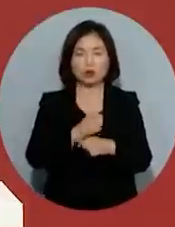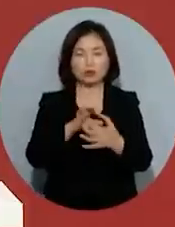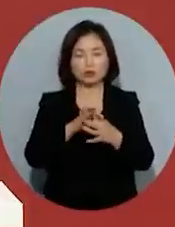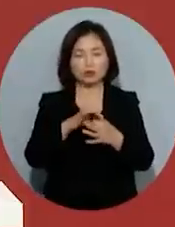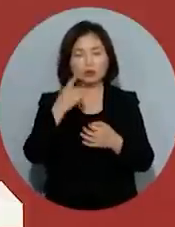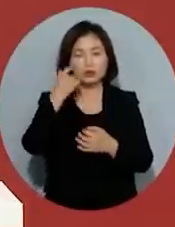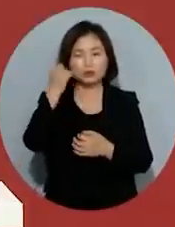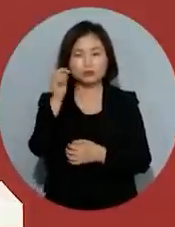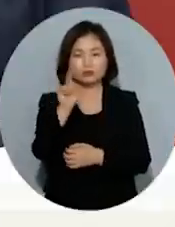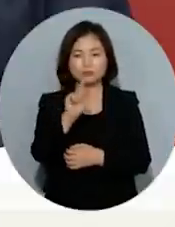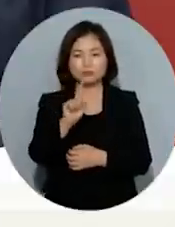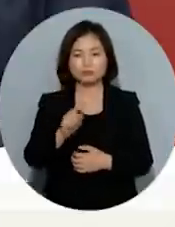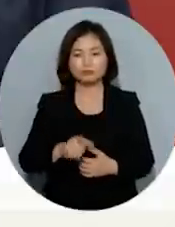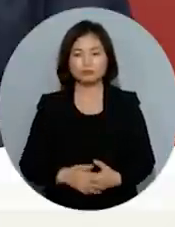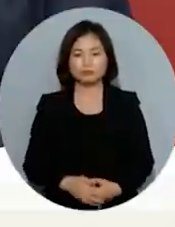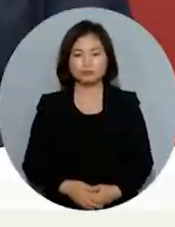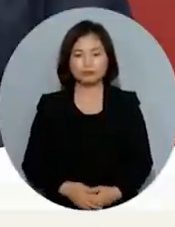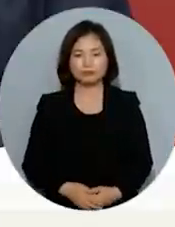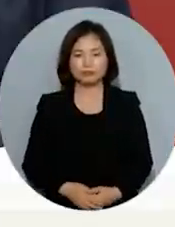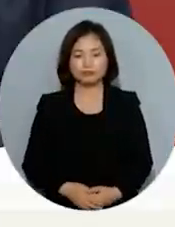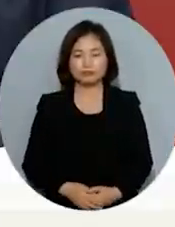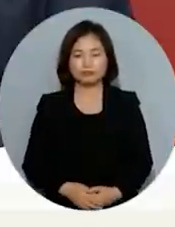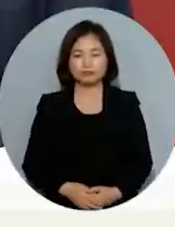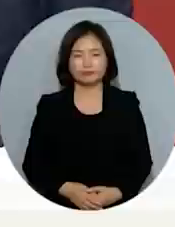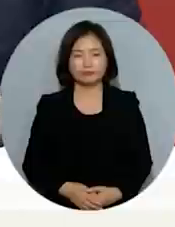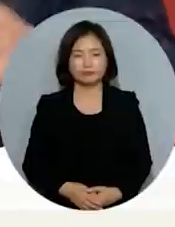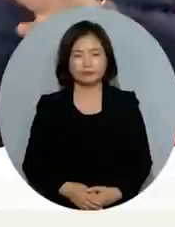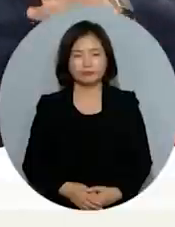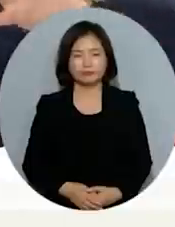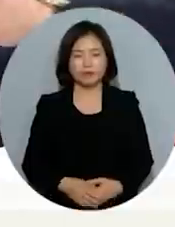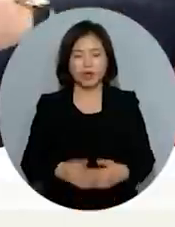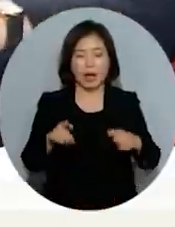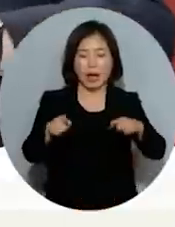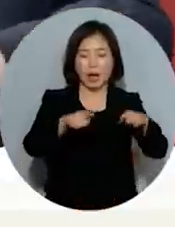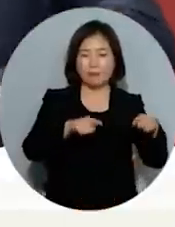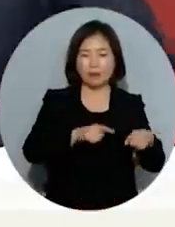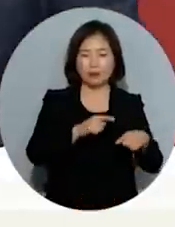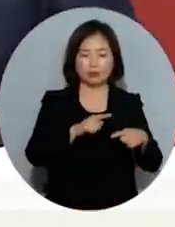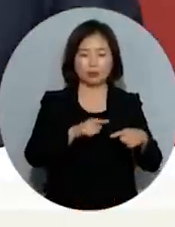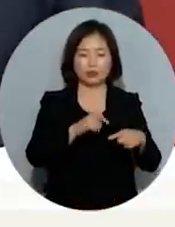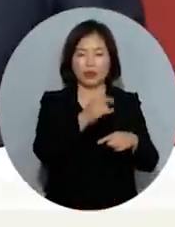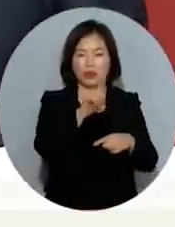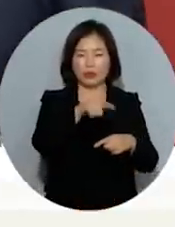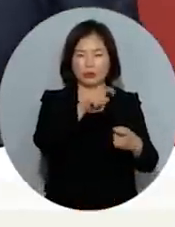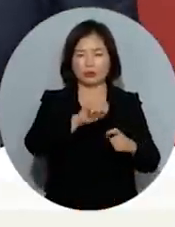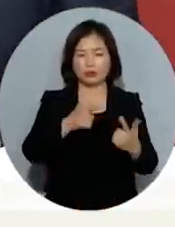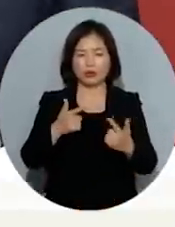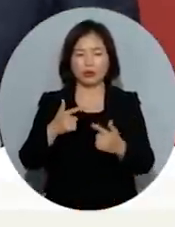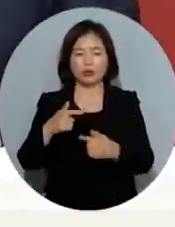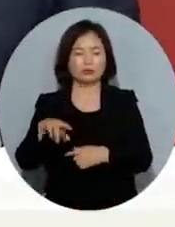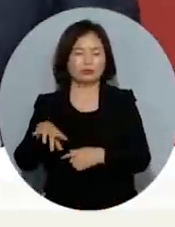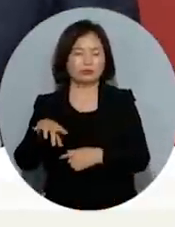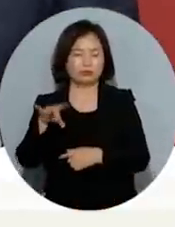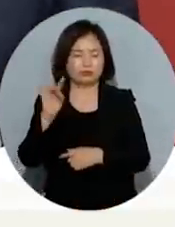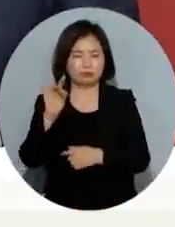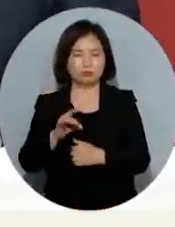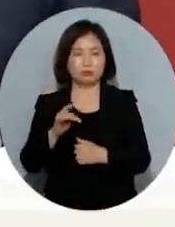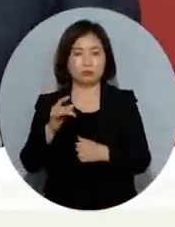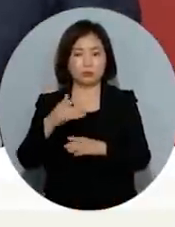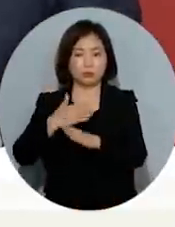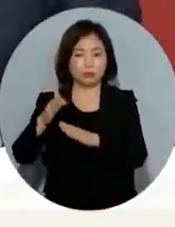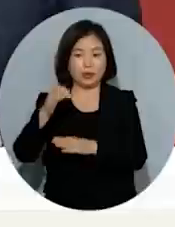어떻게 생각하십니까? 우선 우리 그 한반도에 핵을 들여오지 않는 거죠? 아니 우선